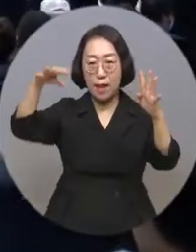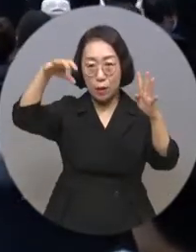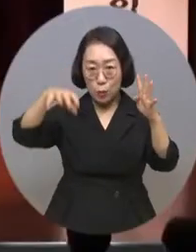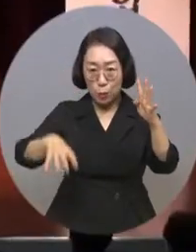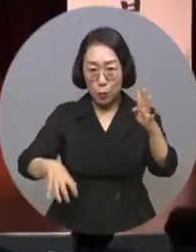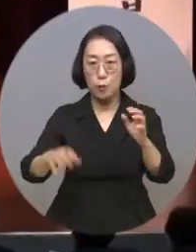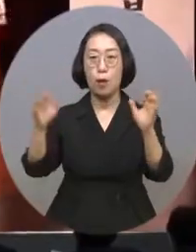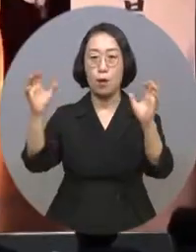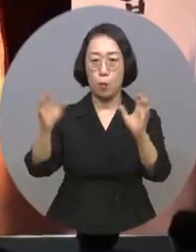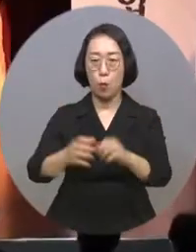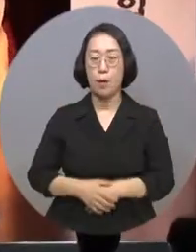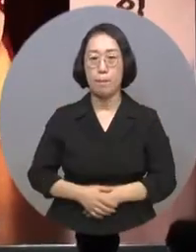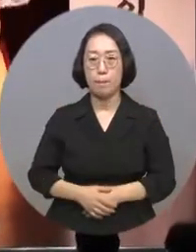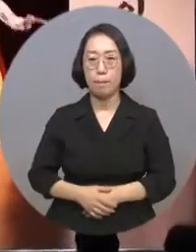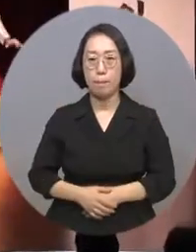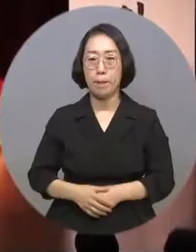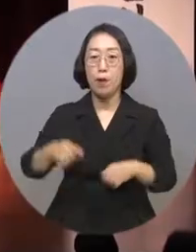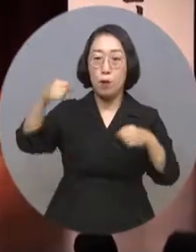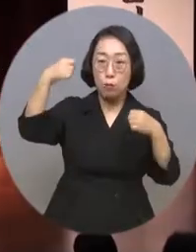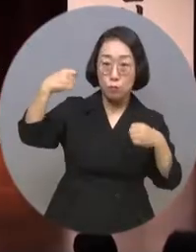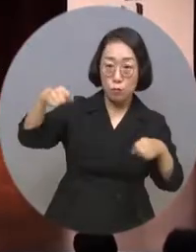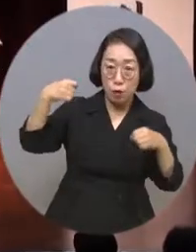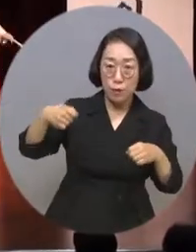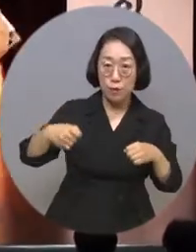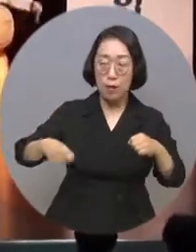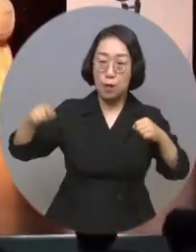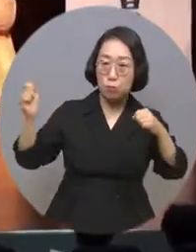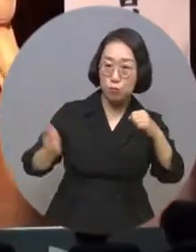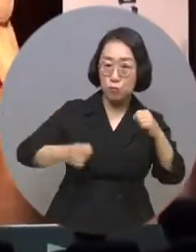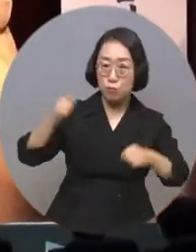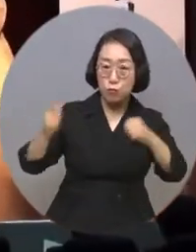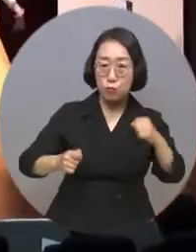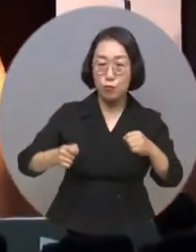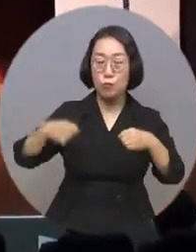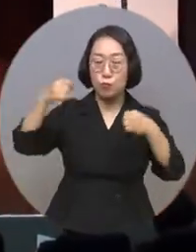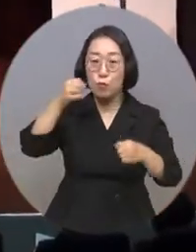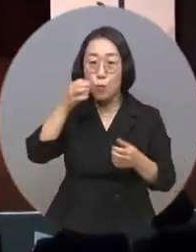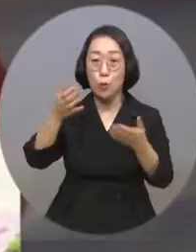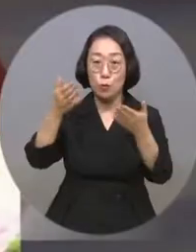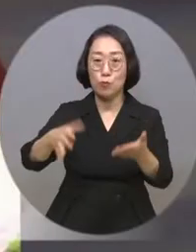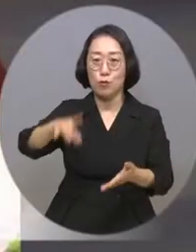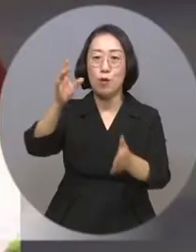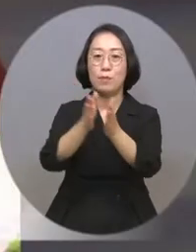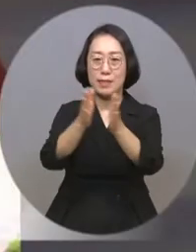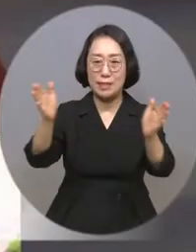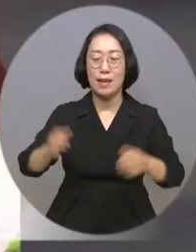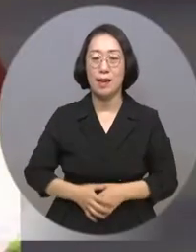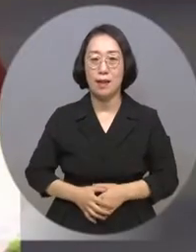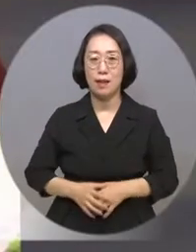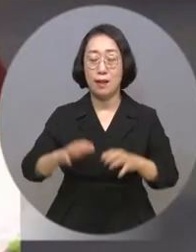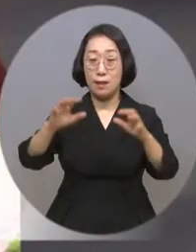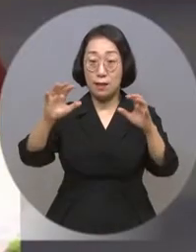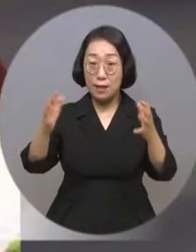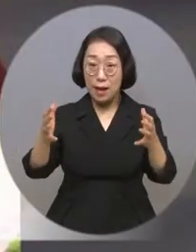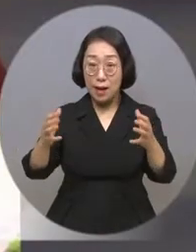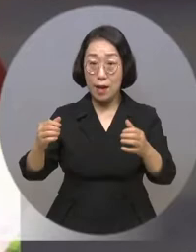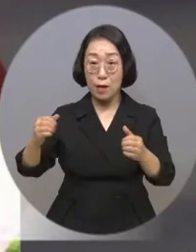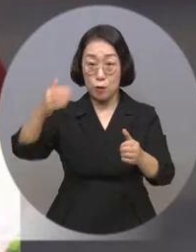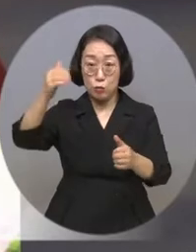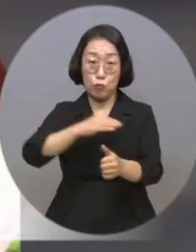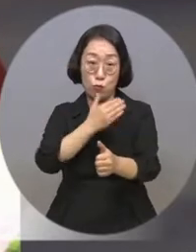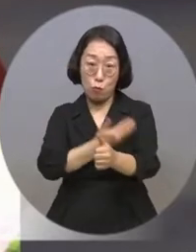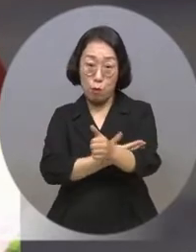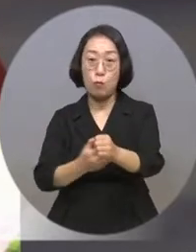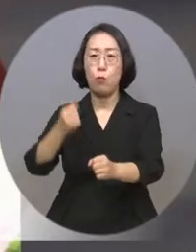진행했습니다. 의정부 시립무용단의 신나는 북춤으로 행사의 시작을 알렸습니다. 국가의 주권을 소생시키는 것이